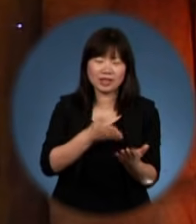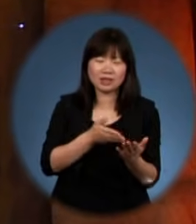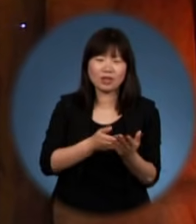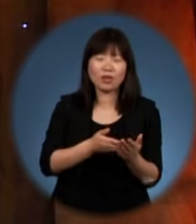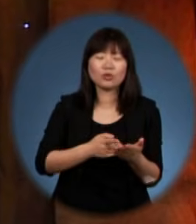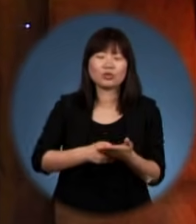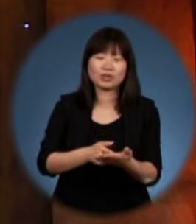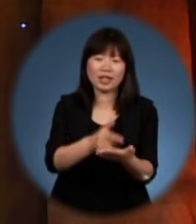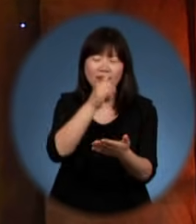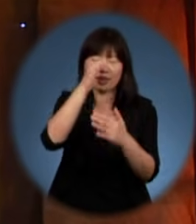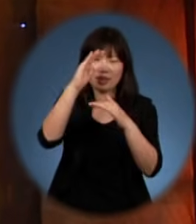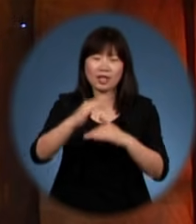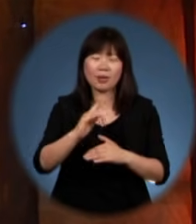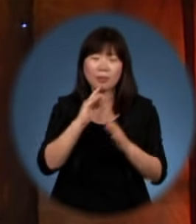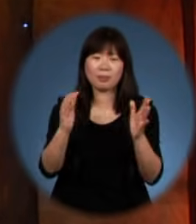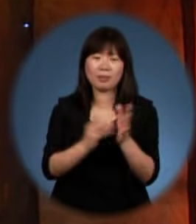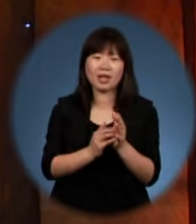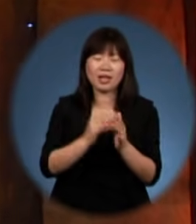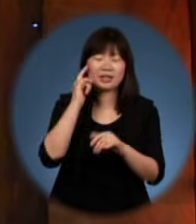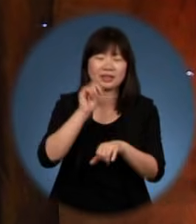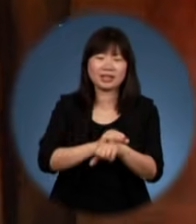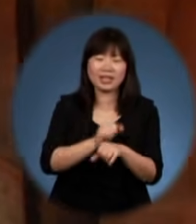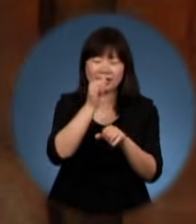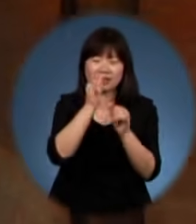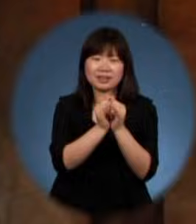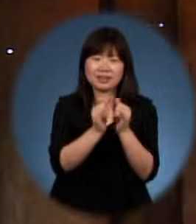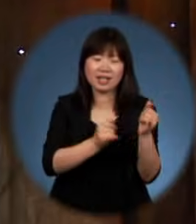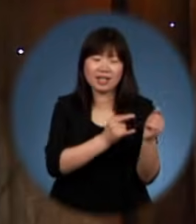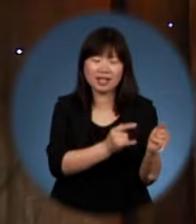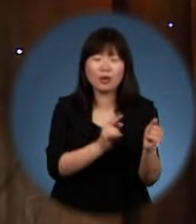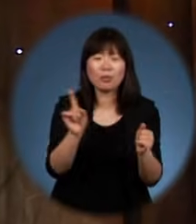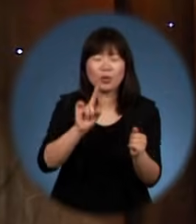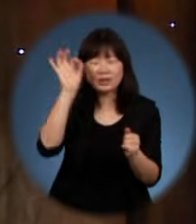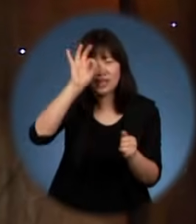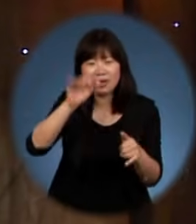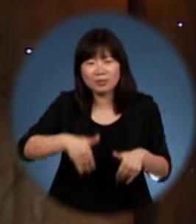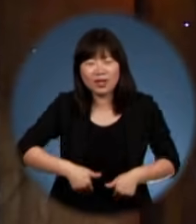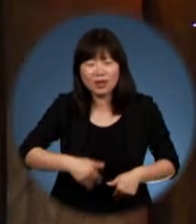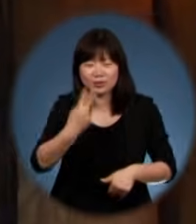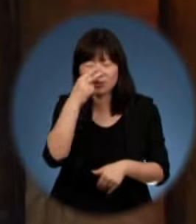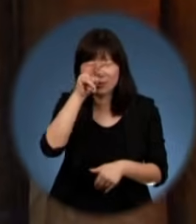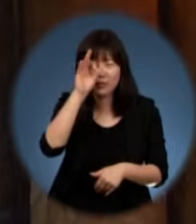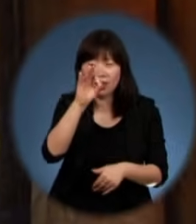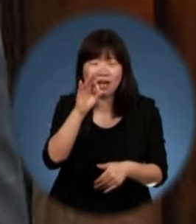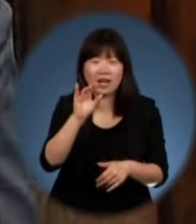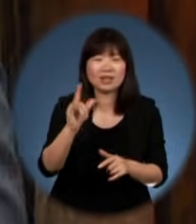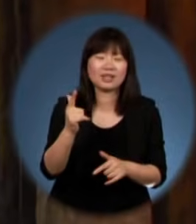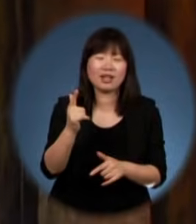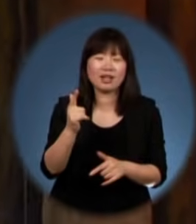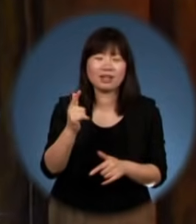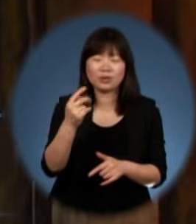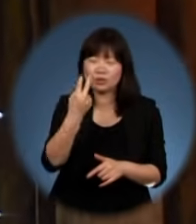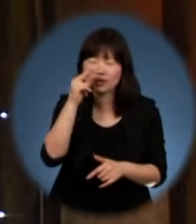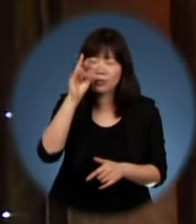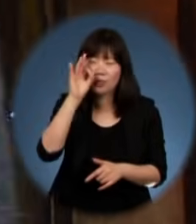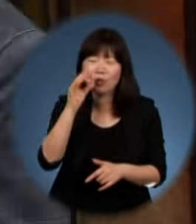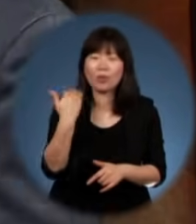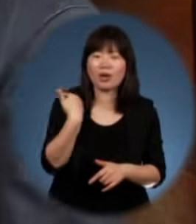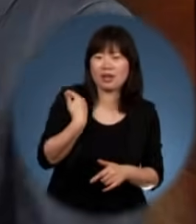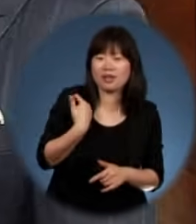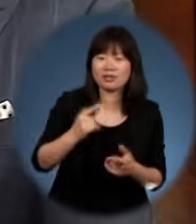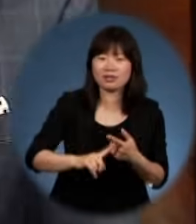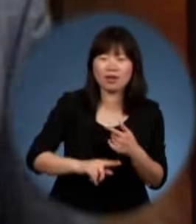바랍니다 자 지혜있는 사람은 뭘 추가 될까요 눈에 보이는 것이 아니라 눈에 보이지 않는 그 무엇